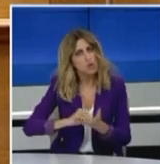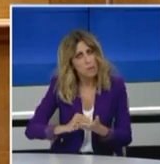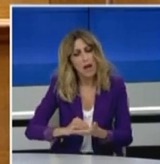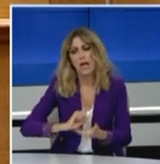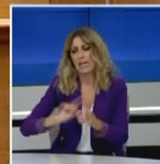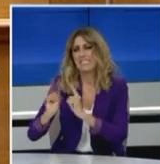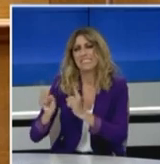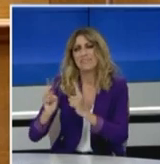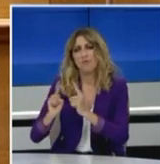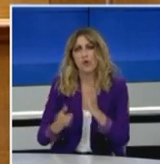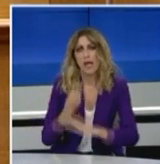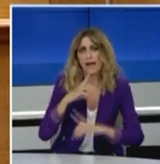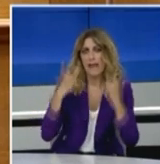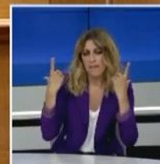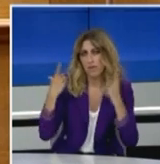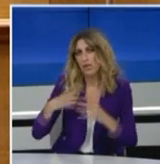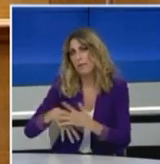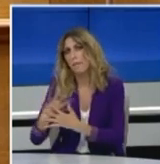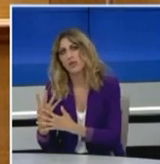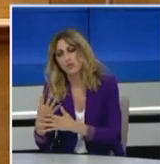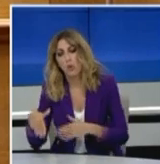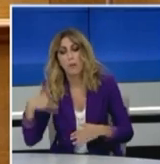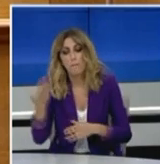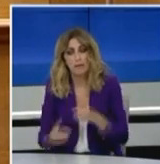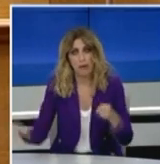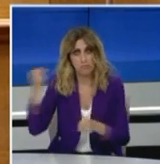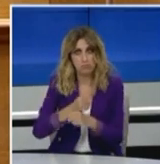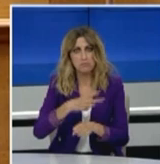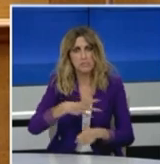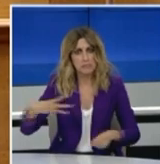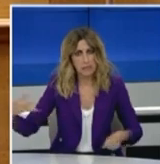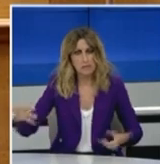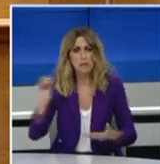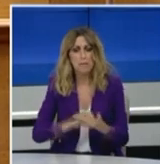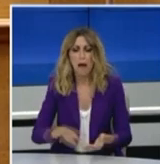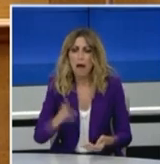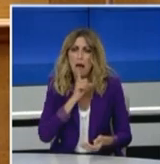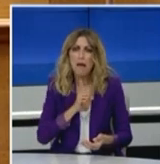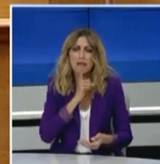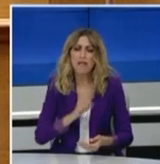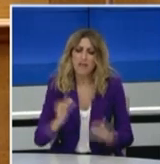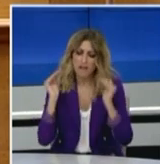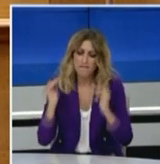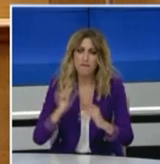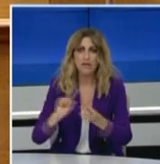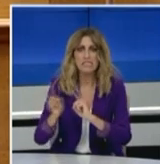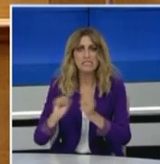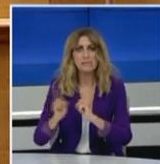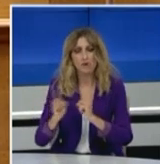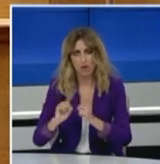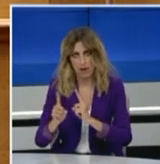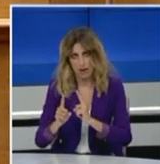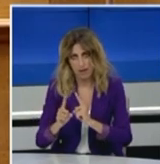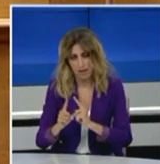μετά ήρθε ο ΣΥΡΙΖΑ και τον εφάρμοσε μια χαρά. Είδαμε βεβαίως το εξής τραγελαφικό. Από